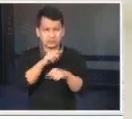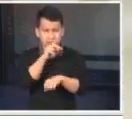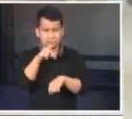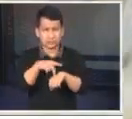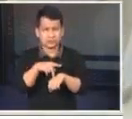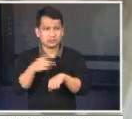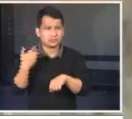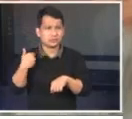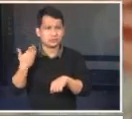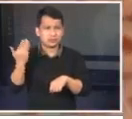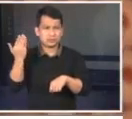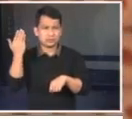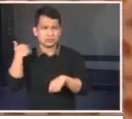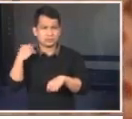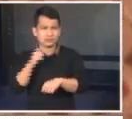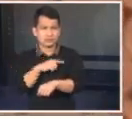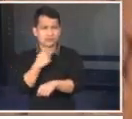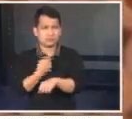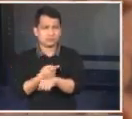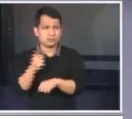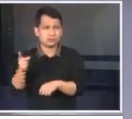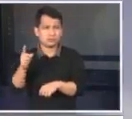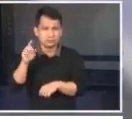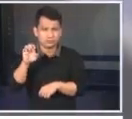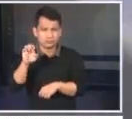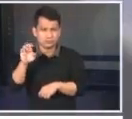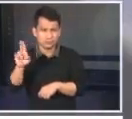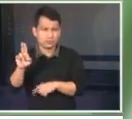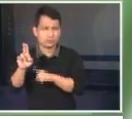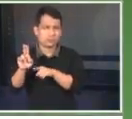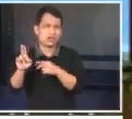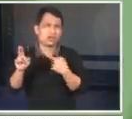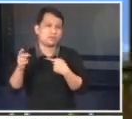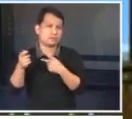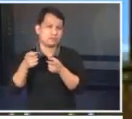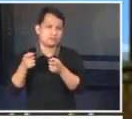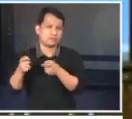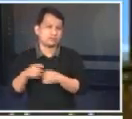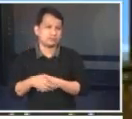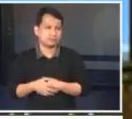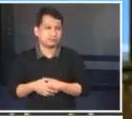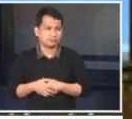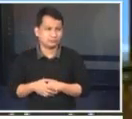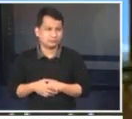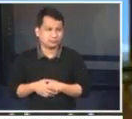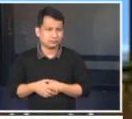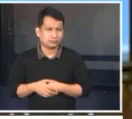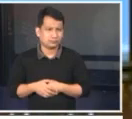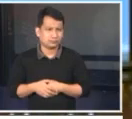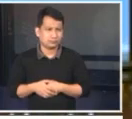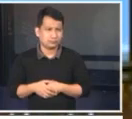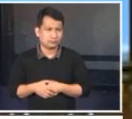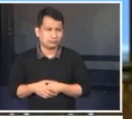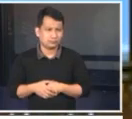Pilipinas, hindi katulad ng makapangyarihang European Union. For all of the